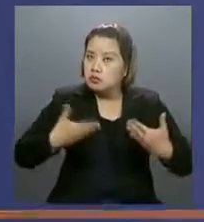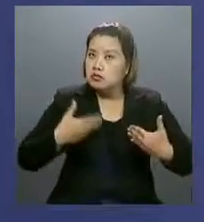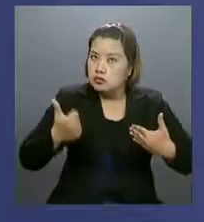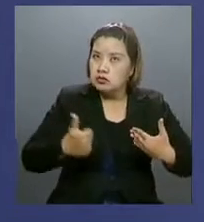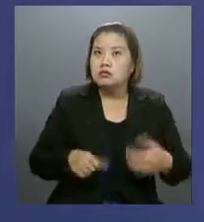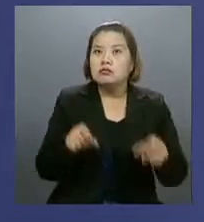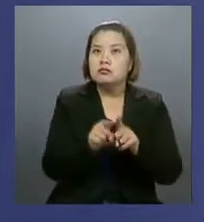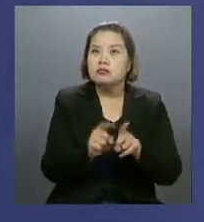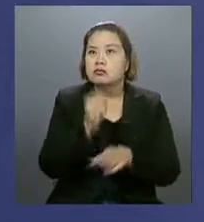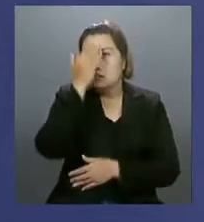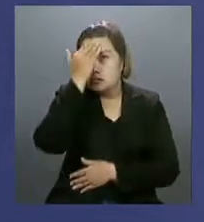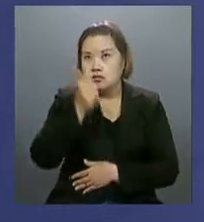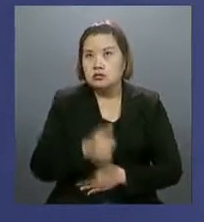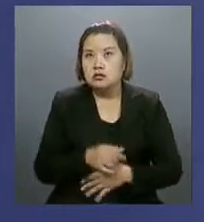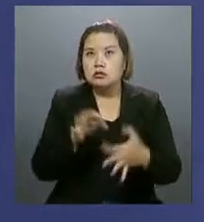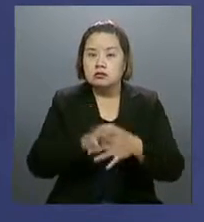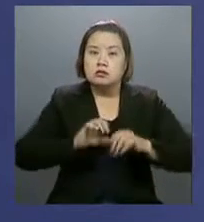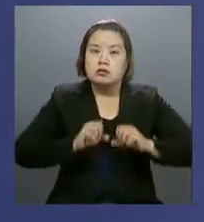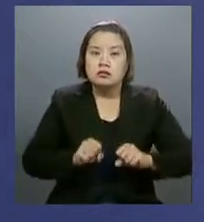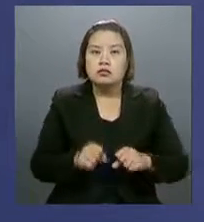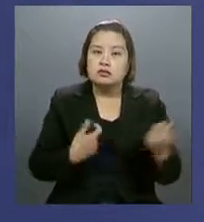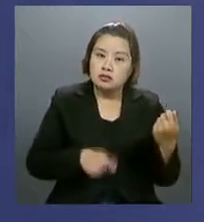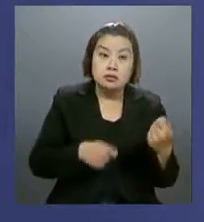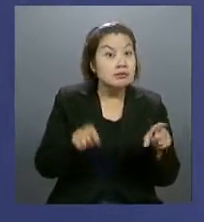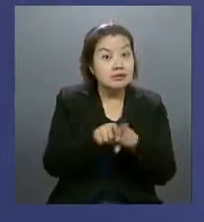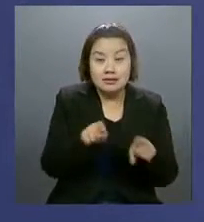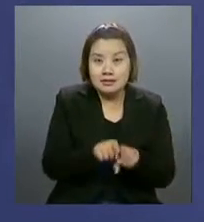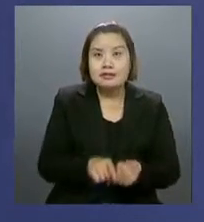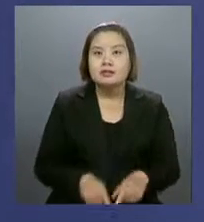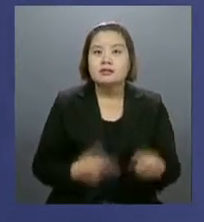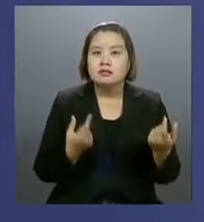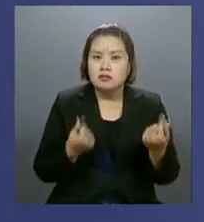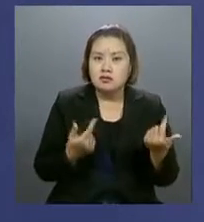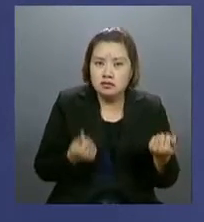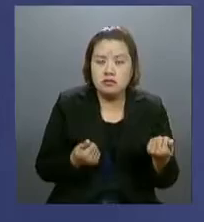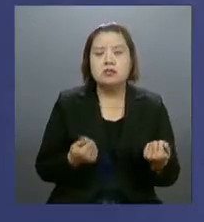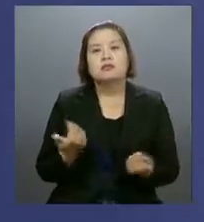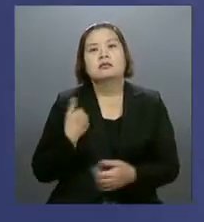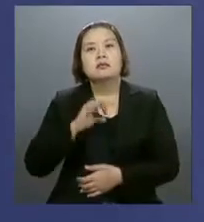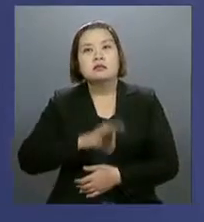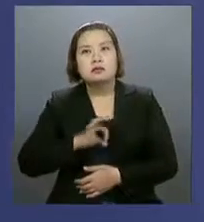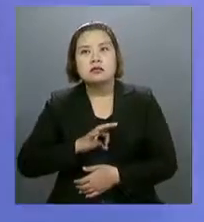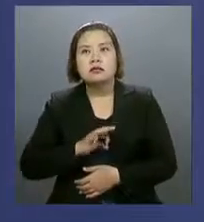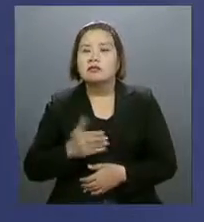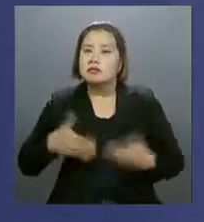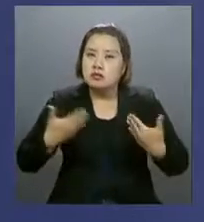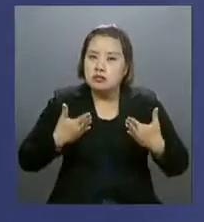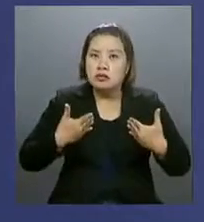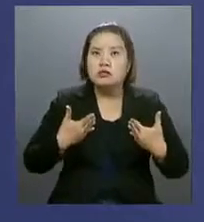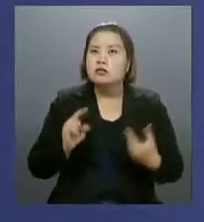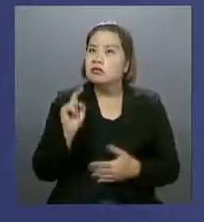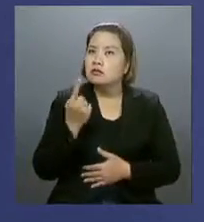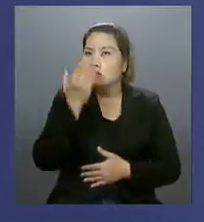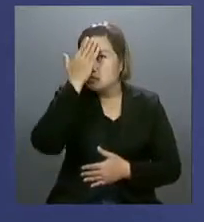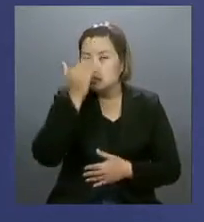ลาเด็กวัยรุ่นเล่นกีตาร์มีความเป็นร็อกมีความเป็นความโซนความแสบอยู่ในนั้นมัน